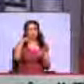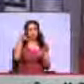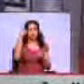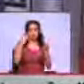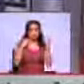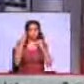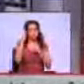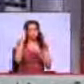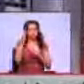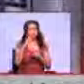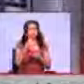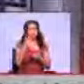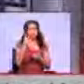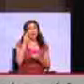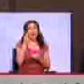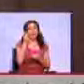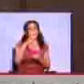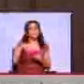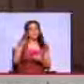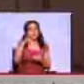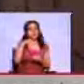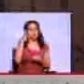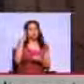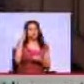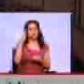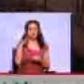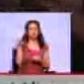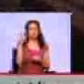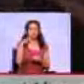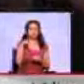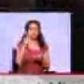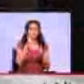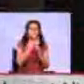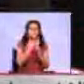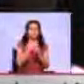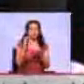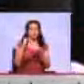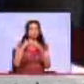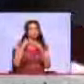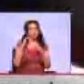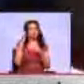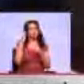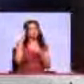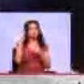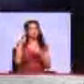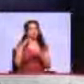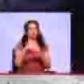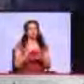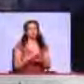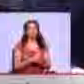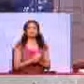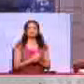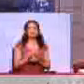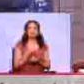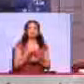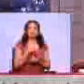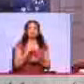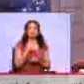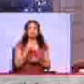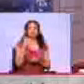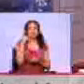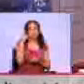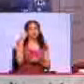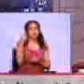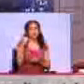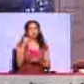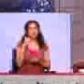من الناس، وشكرا لأهل الخير كلهم اللي وقفوا معانا وساعدونا وجابونا برضو اللي احنا عايزينه. اتصلت بواحد